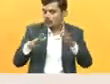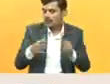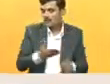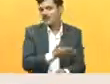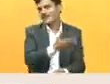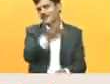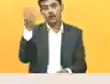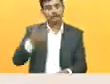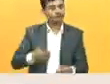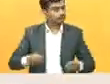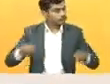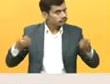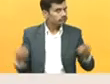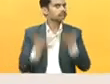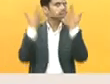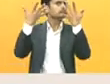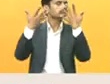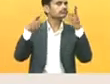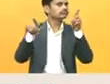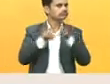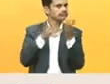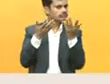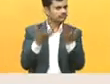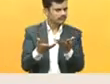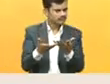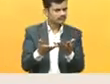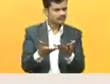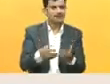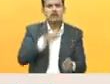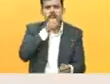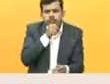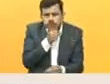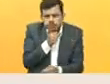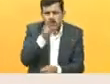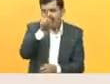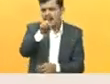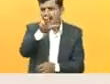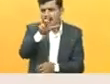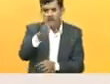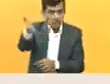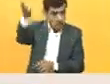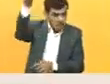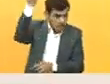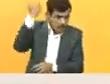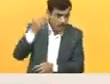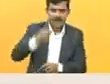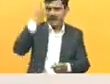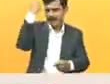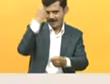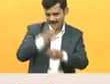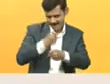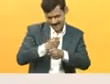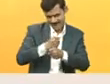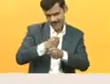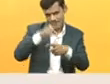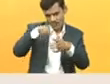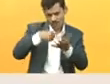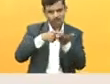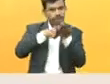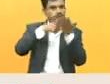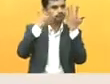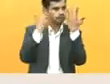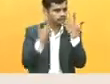ये जानकर हैरानी होगी कि वो 18 वर्ष पहले सरकारी नौकरी से रिटायर हो चुकी